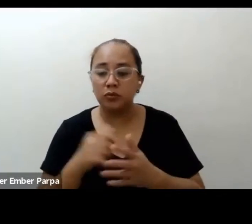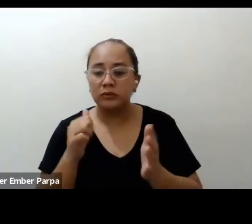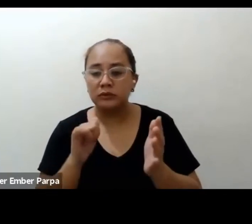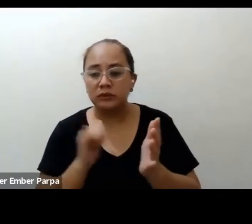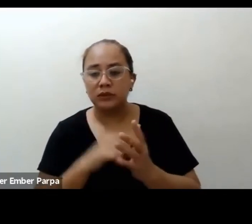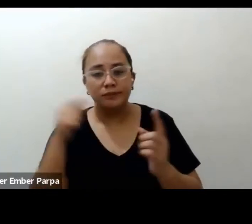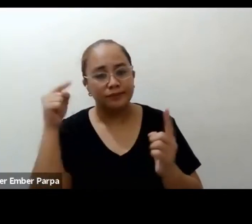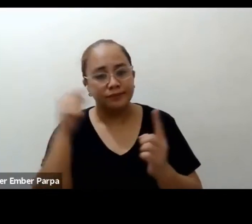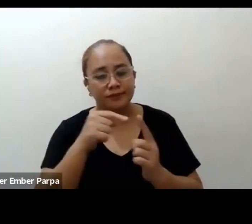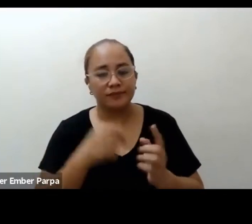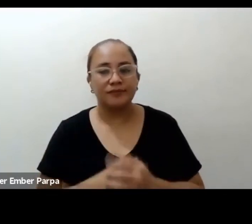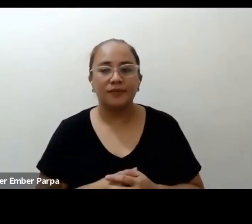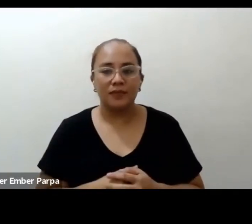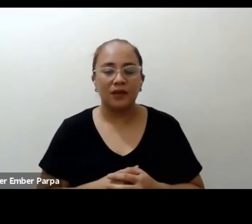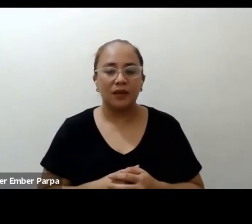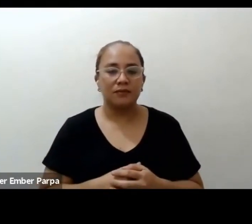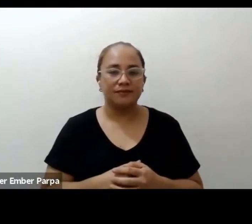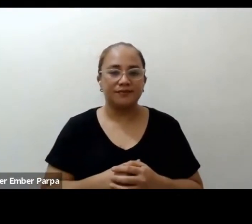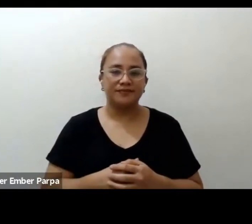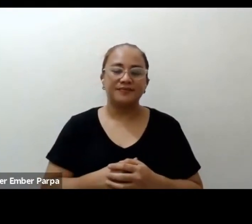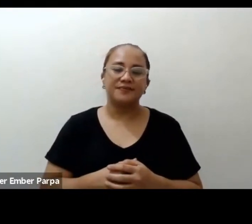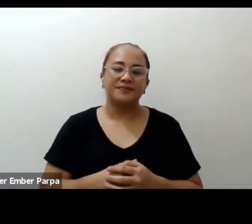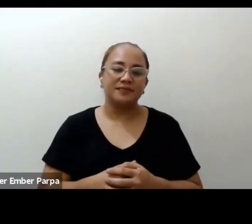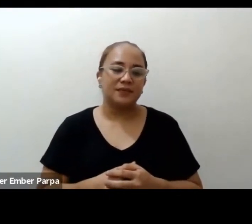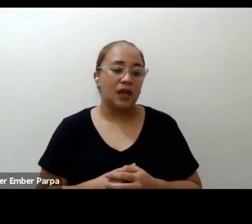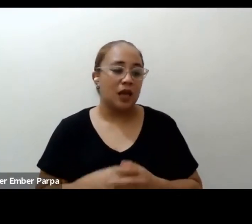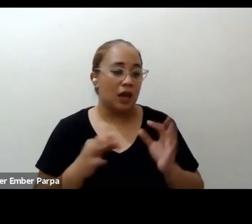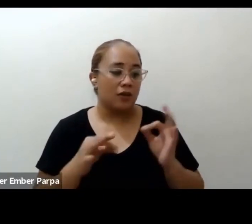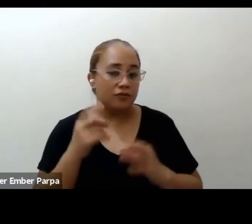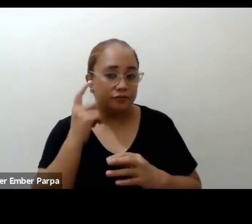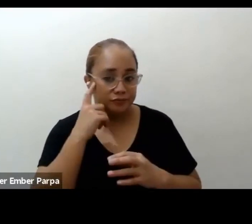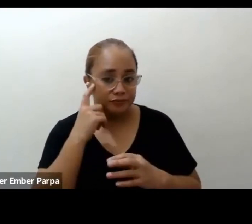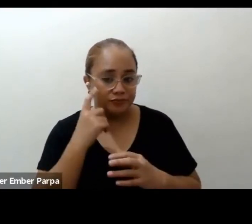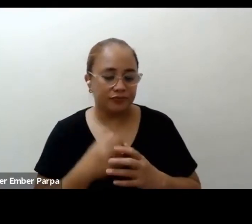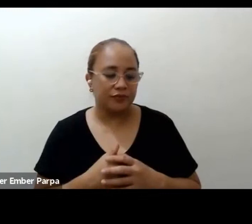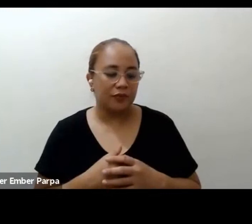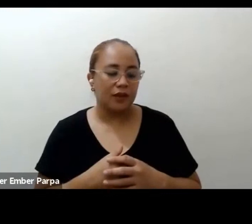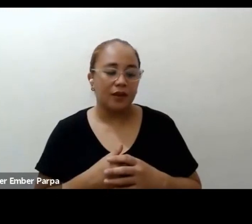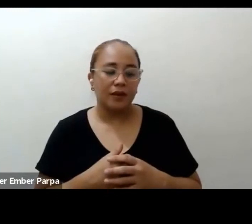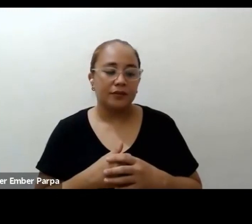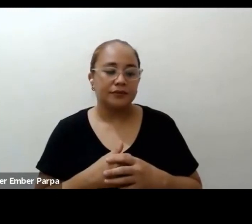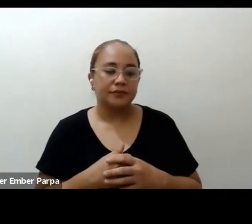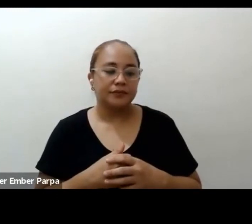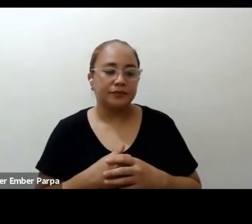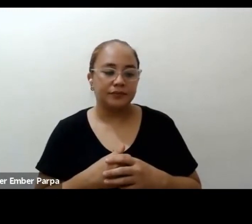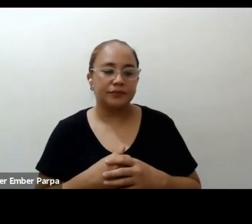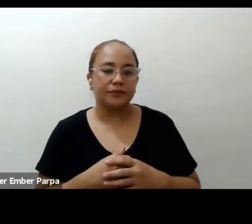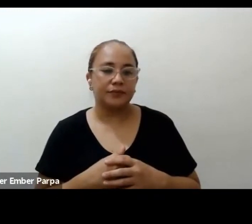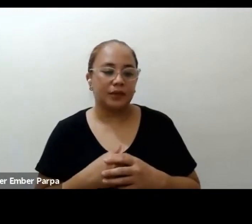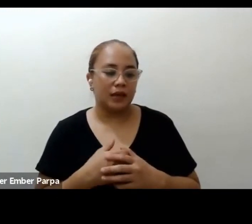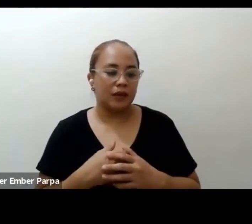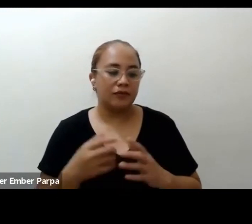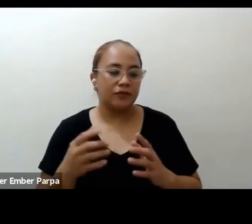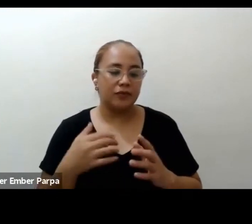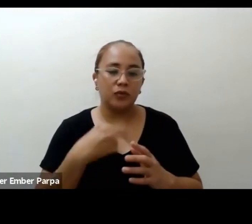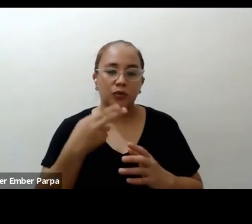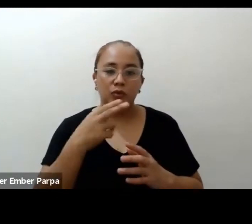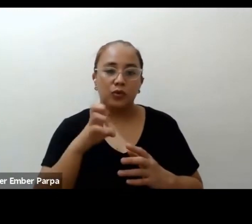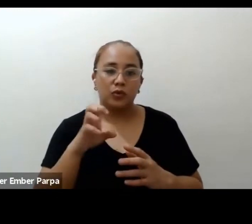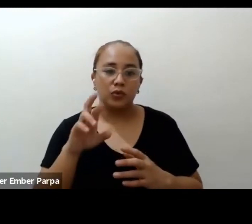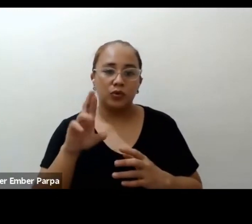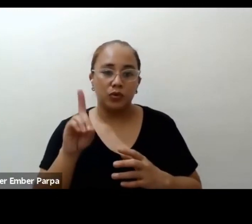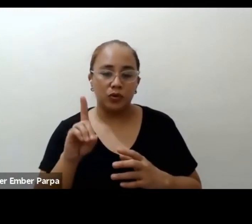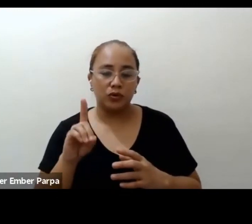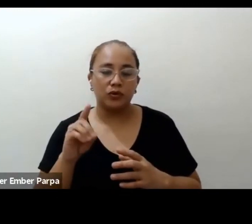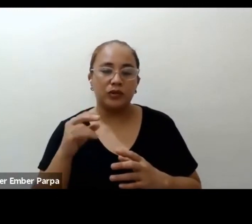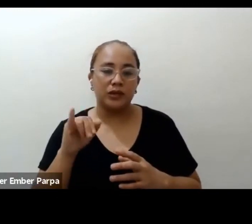And therefore, kung iisipin ninyo, if yung herd immunity na binabanggit